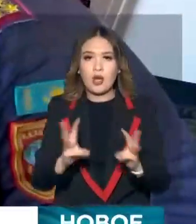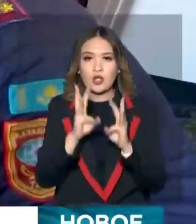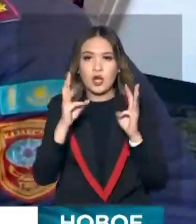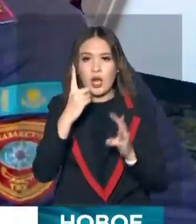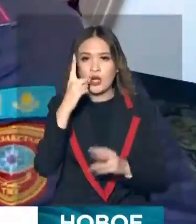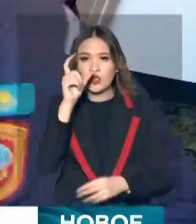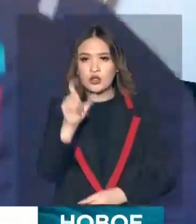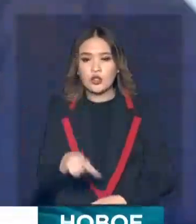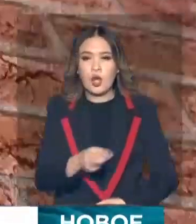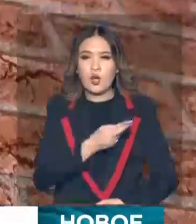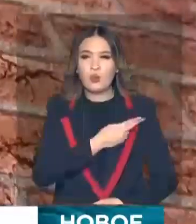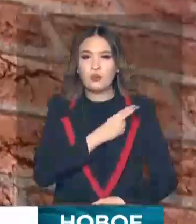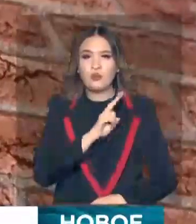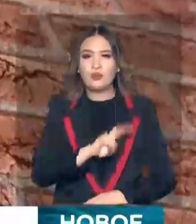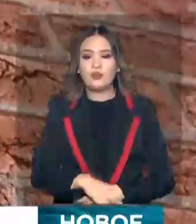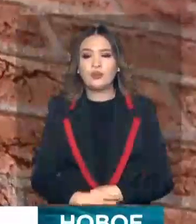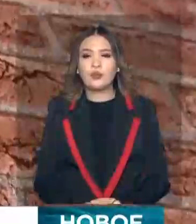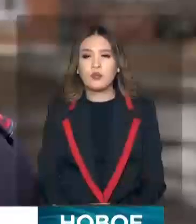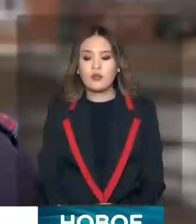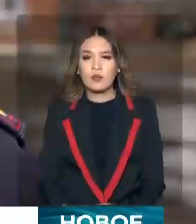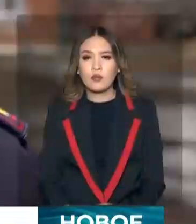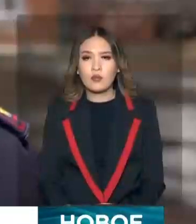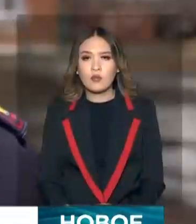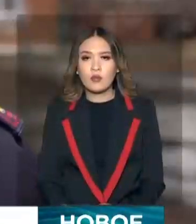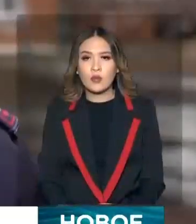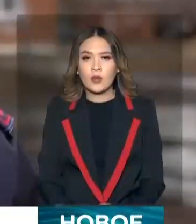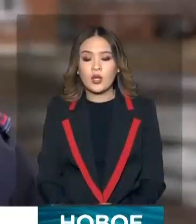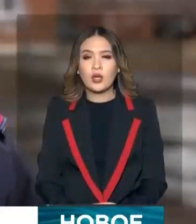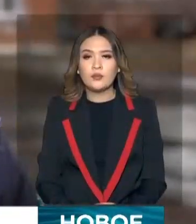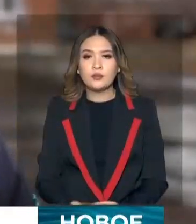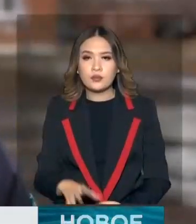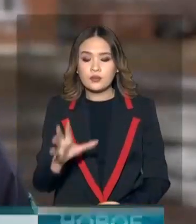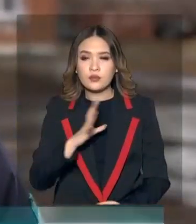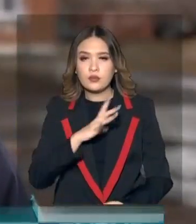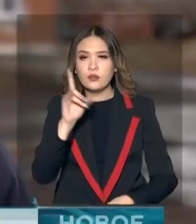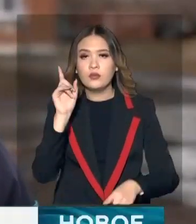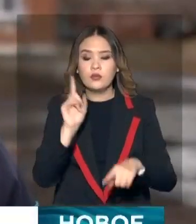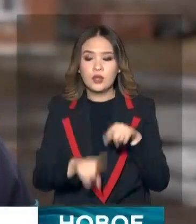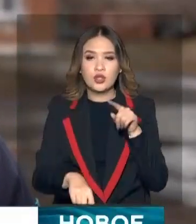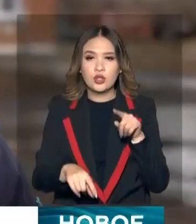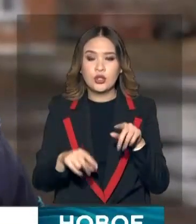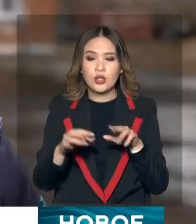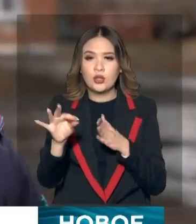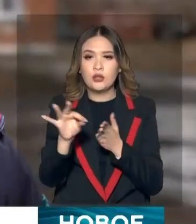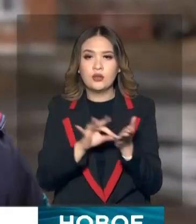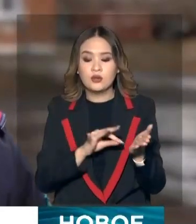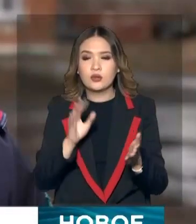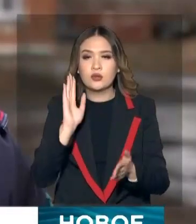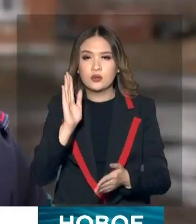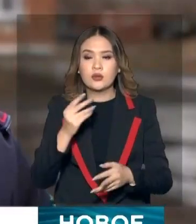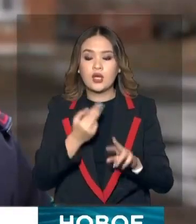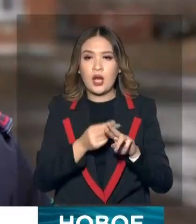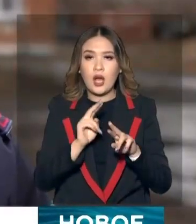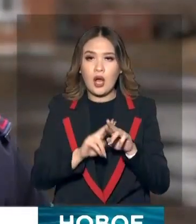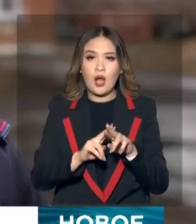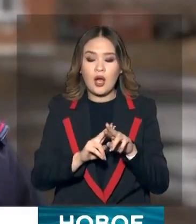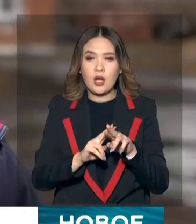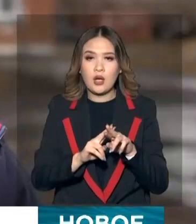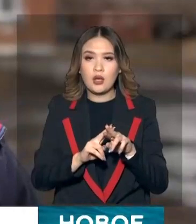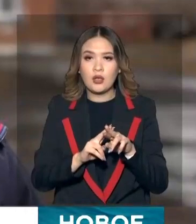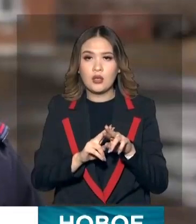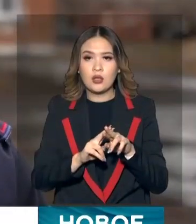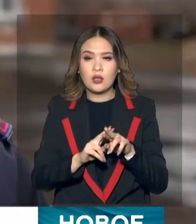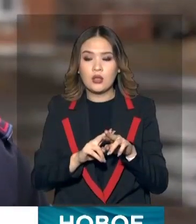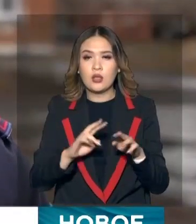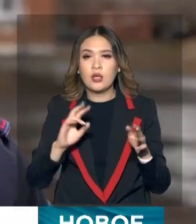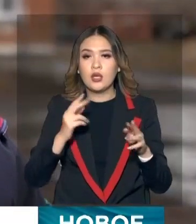один человек погиб. Датчики незамедлительно реагируют в случае проявления там, определенный